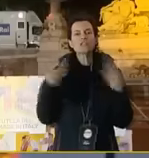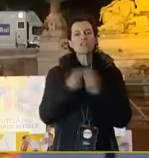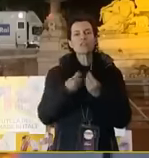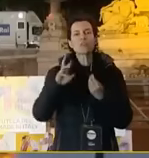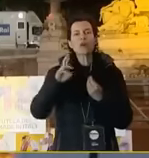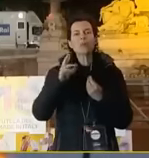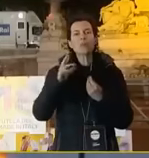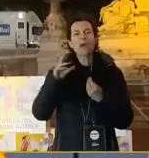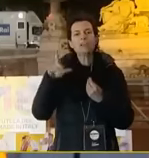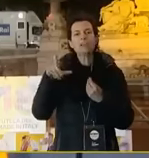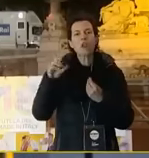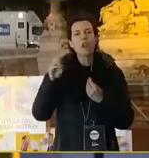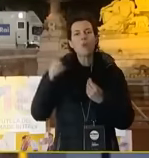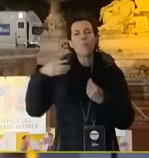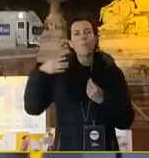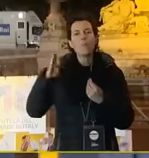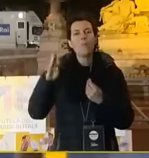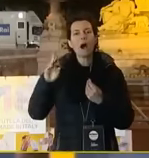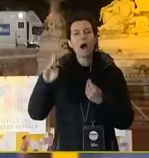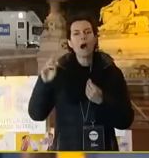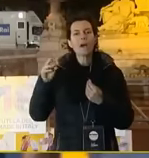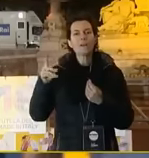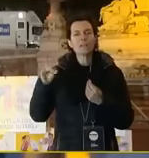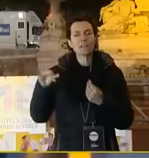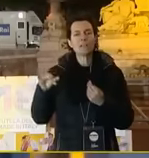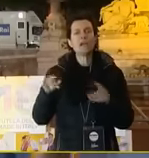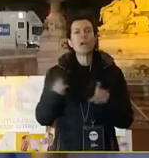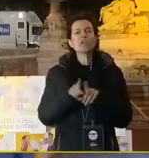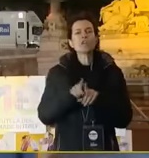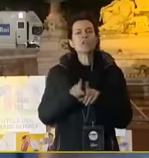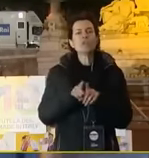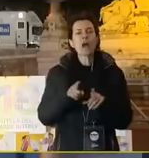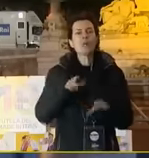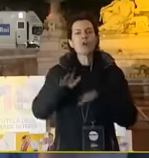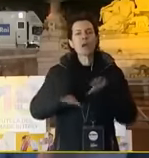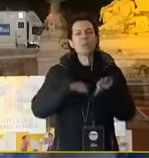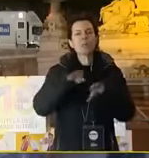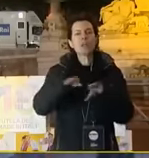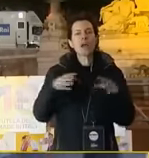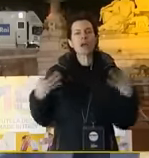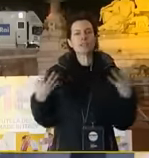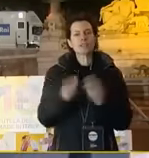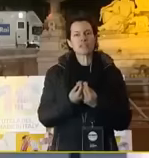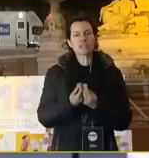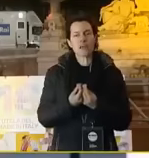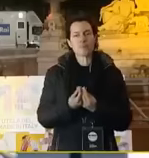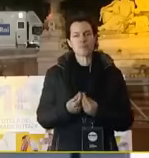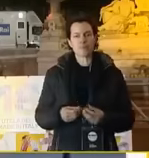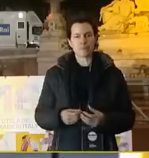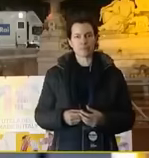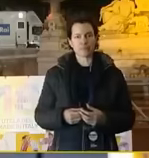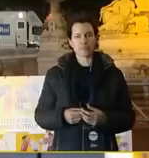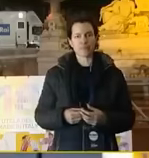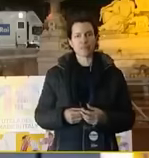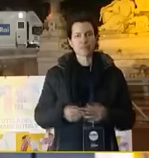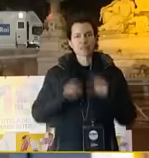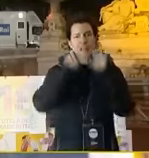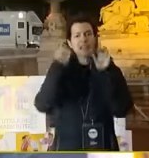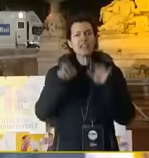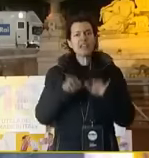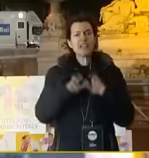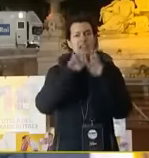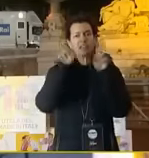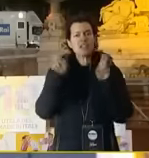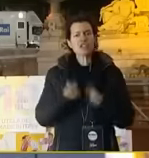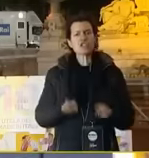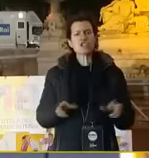percorso eccezionale, dobbiamo parlare di questi temi. Ma vi ricordate che prima non se ne parlava di energie rinnovabili, non capivamo perché si doveva